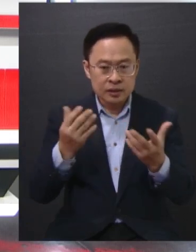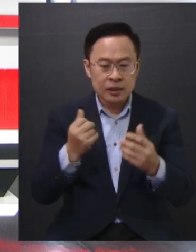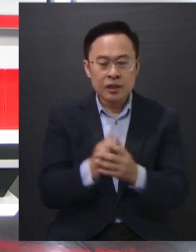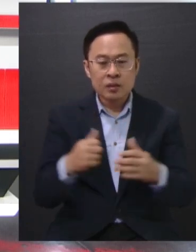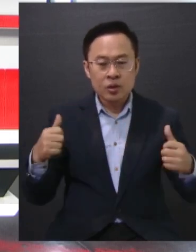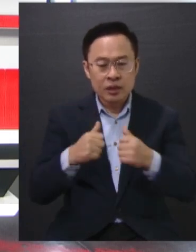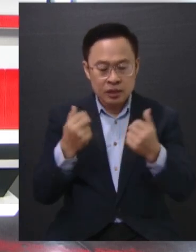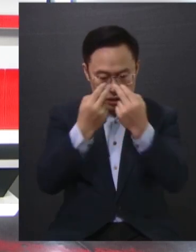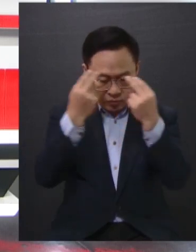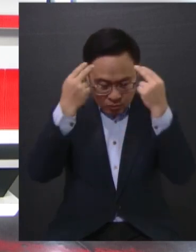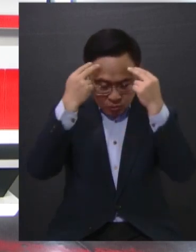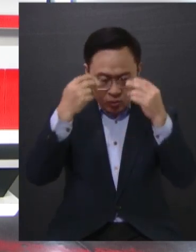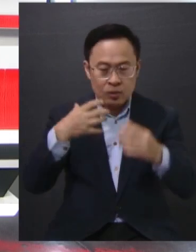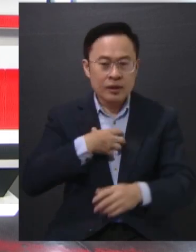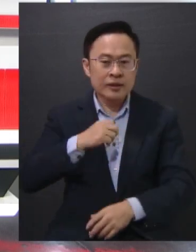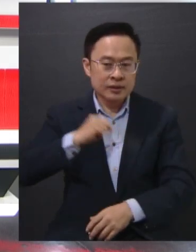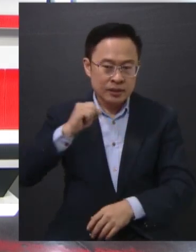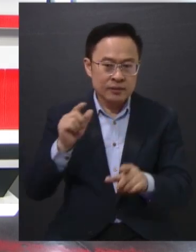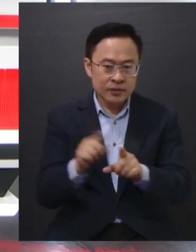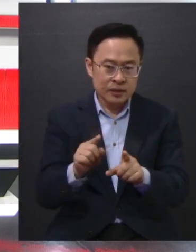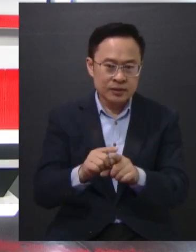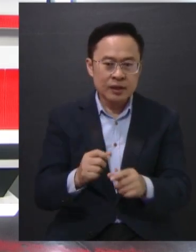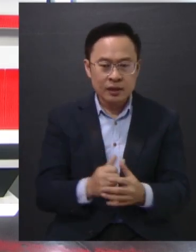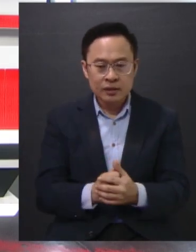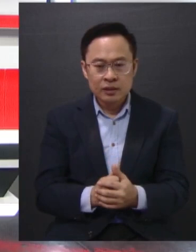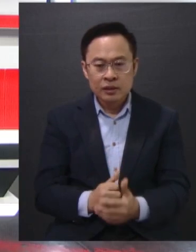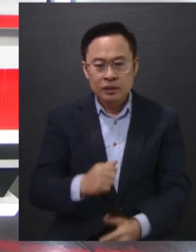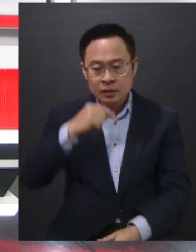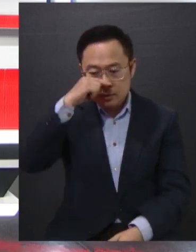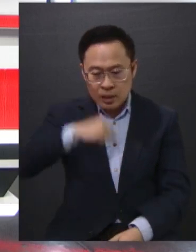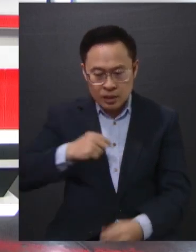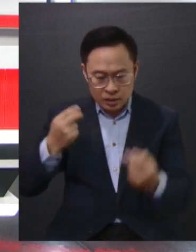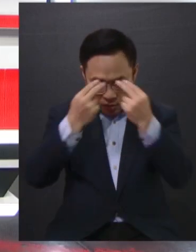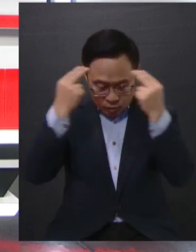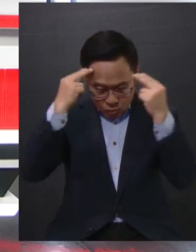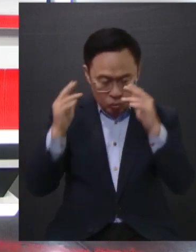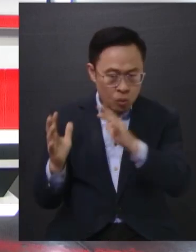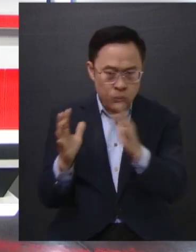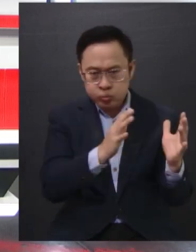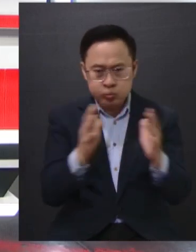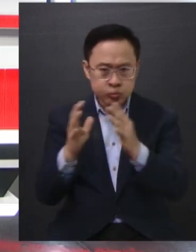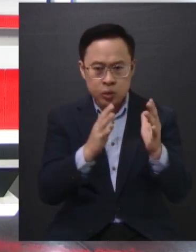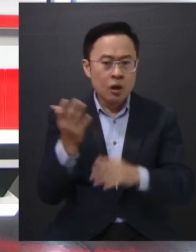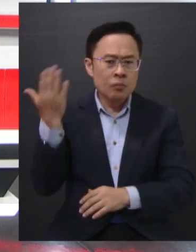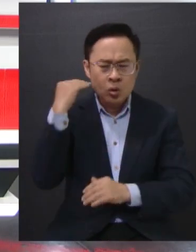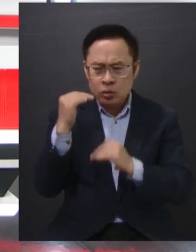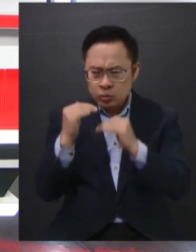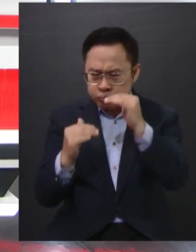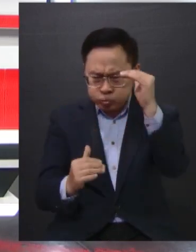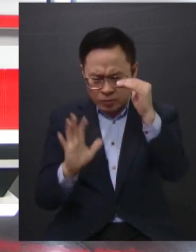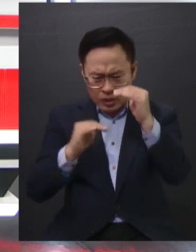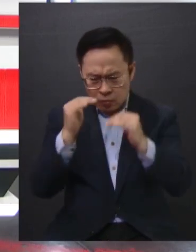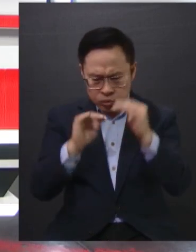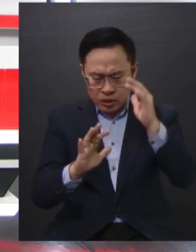ก็หวังว่าจะมีเซอร์ไพรส ์ คือจริงๆไทยสู้ซาอุช่วงหลังก็ถือว่าไม่ได้ดูว่าเ